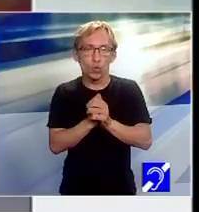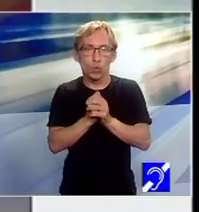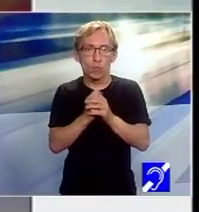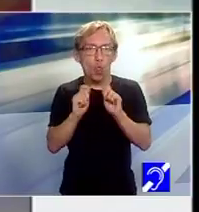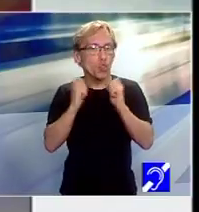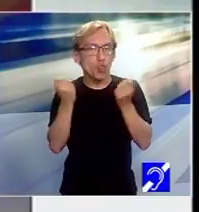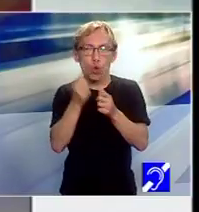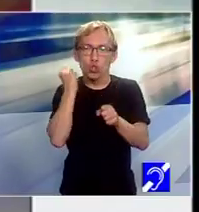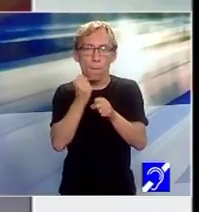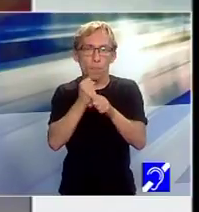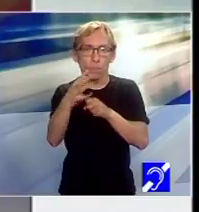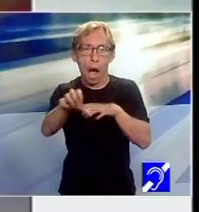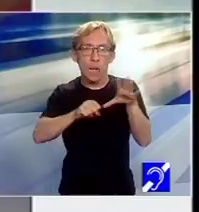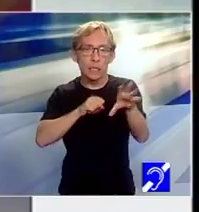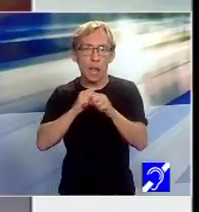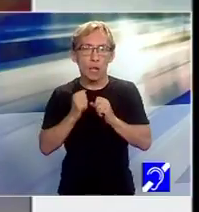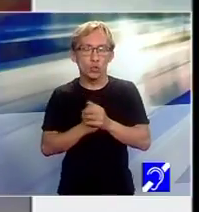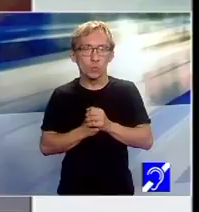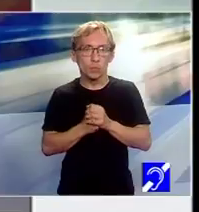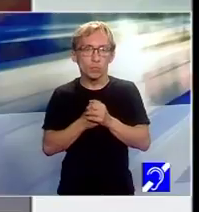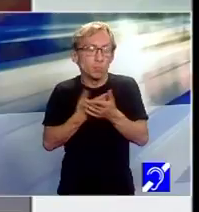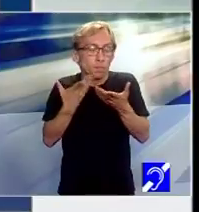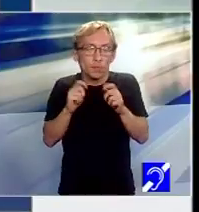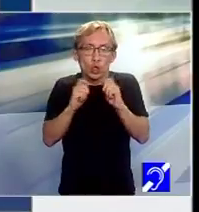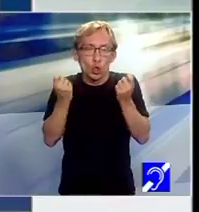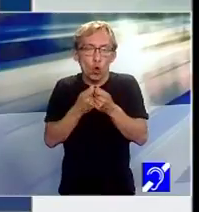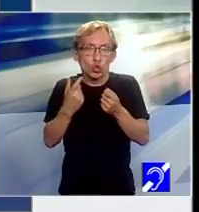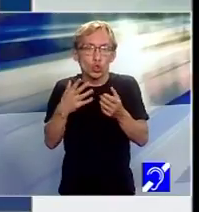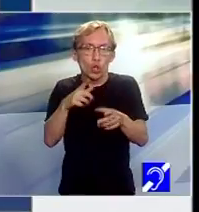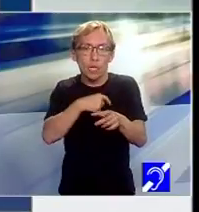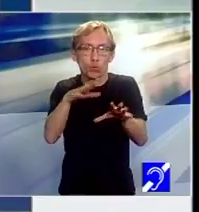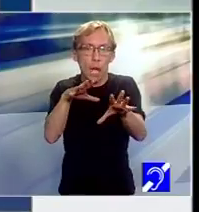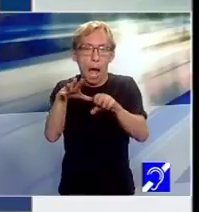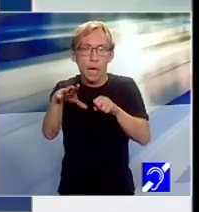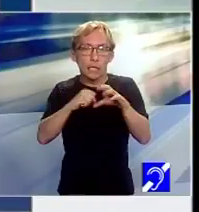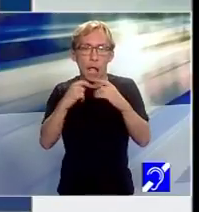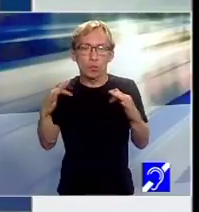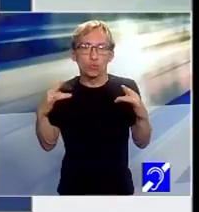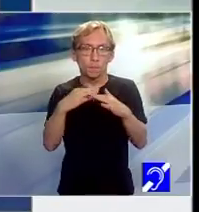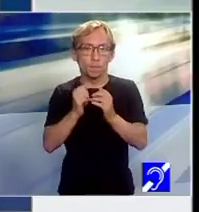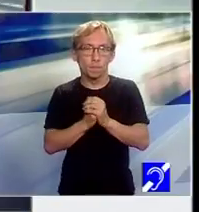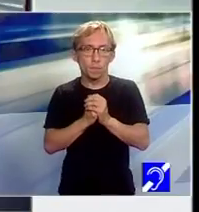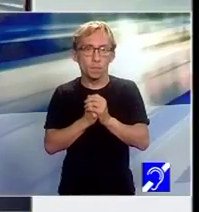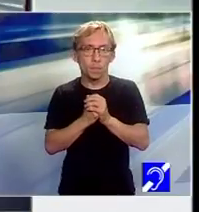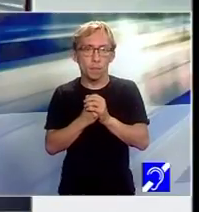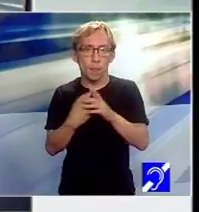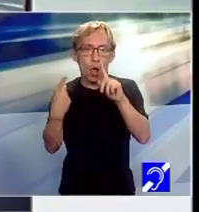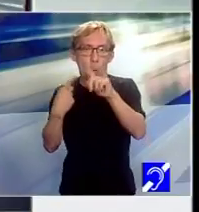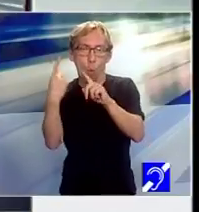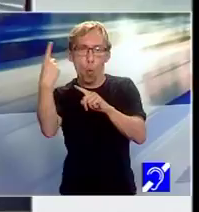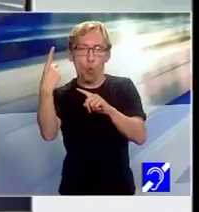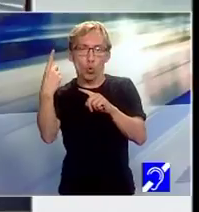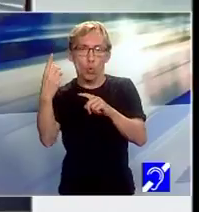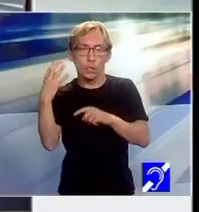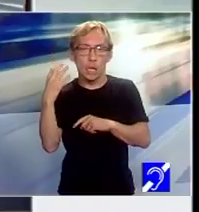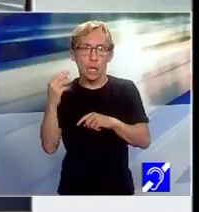putut atrage. Tot ce ați putut atrage. Știu că acum aveți la dispoziție fonduri din partea guvernului,